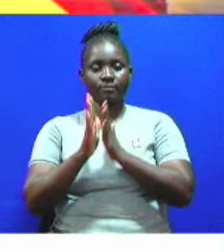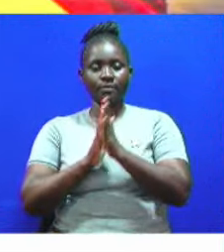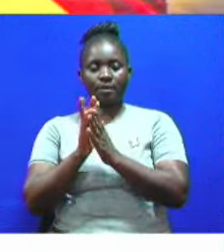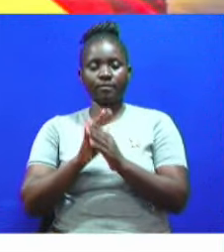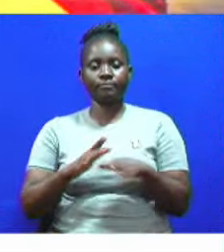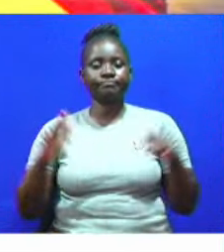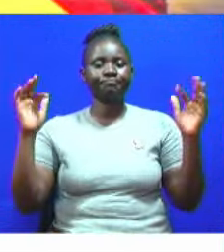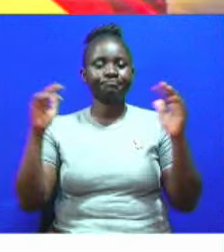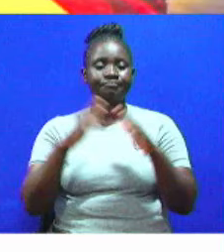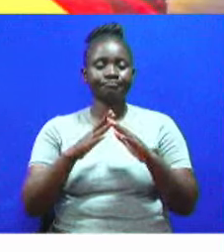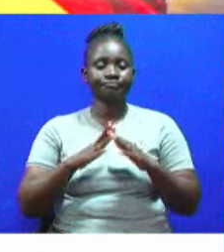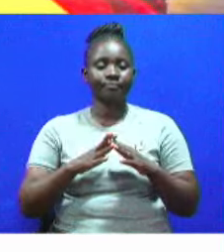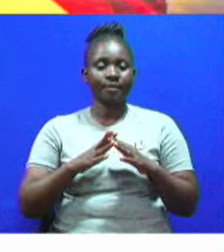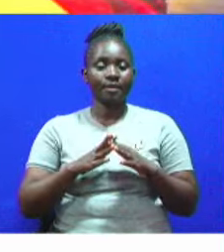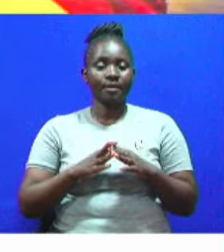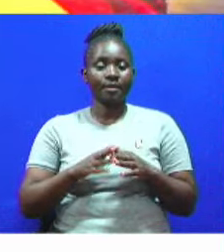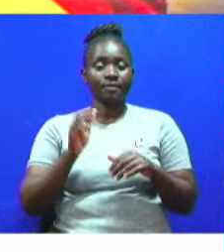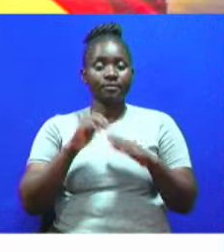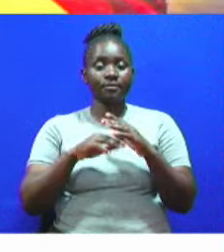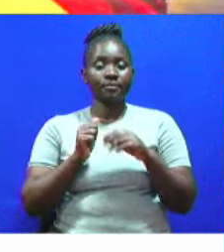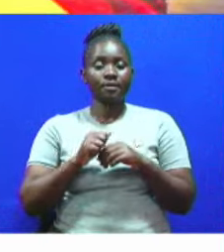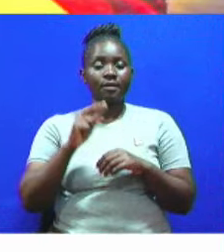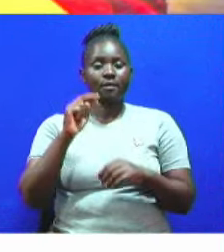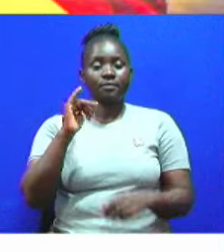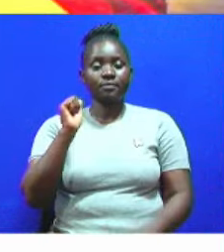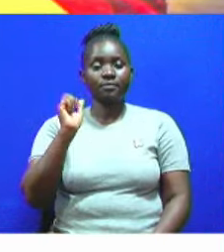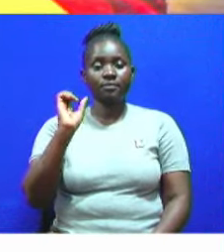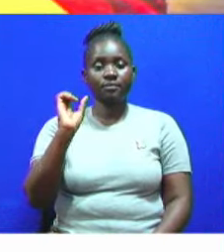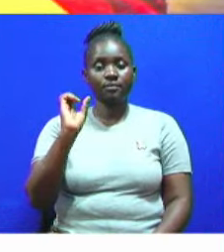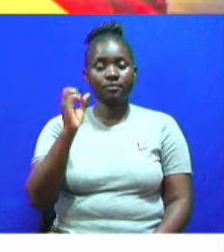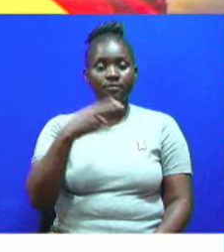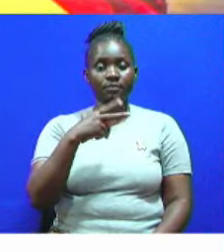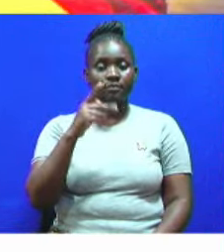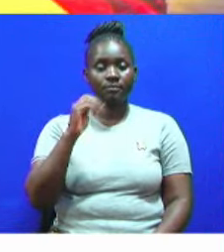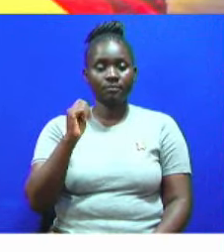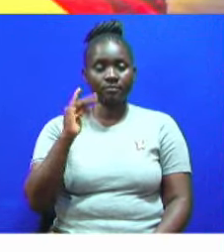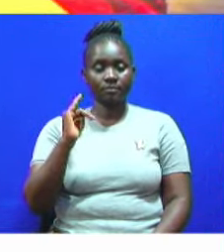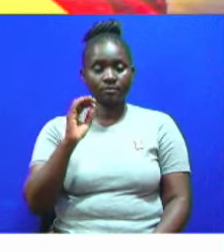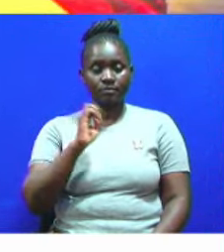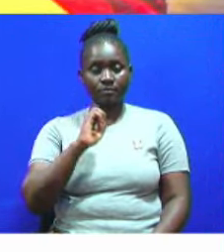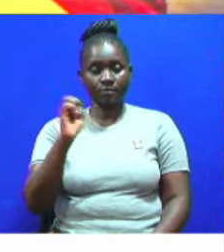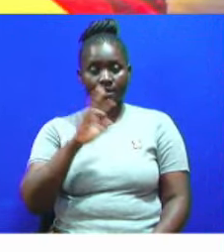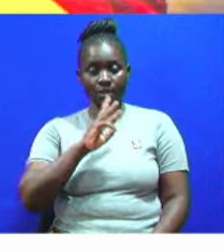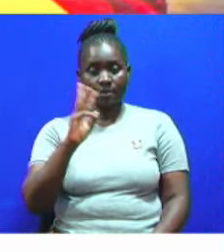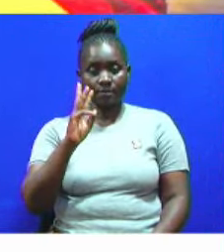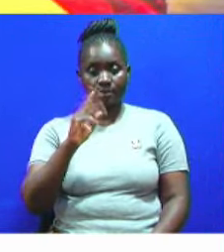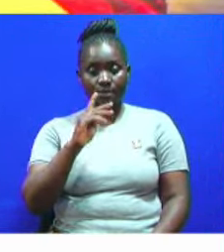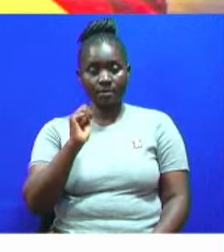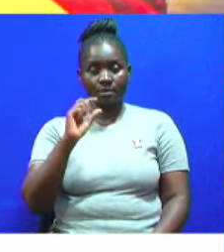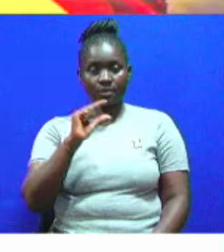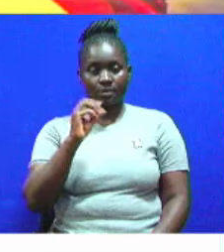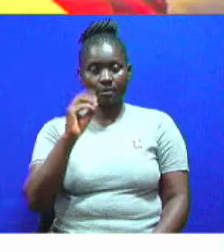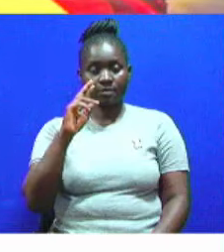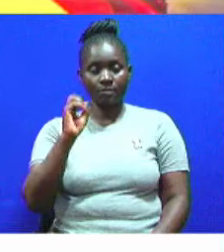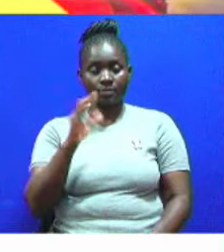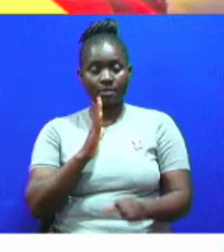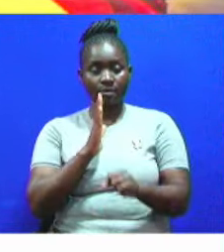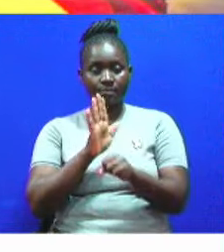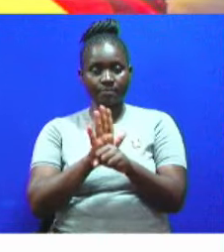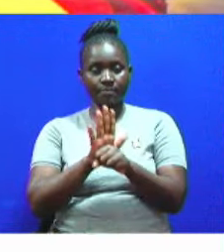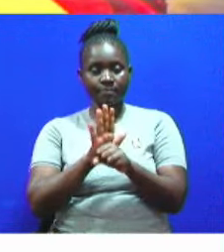ikiraniwa ase e ward ya nya cheki naboigo area ya Masige East ne ward ya kigoroga tie chinde chinyinge ase